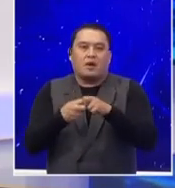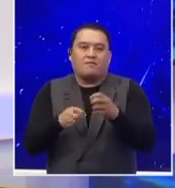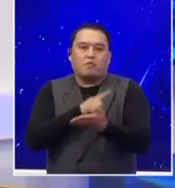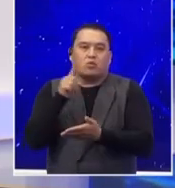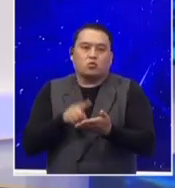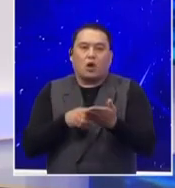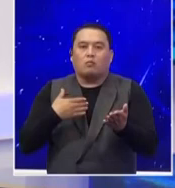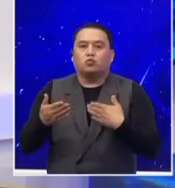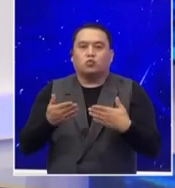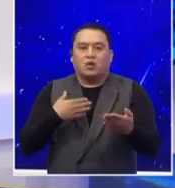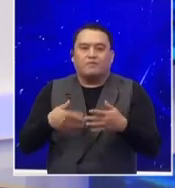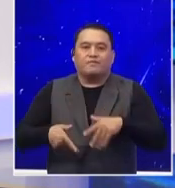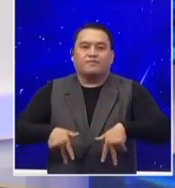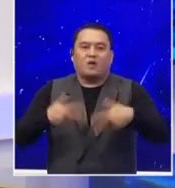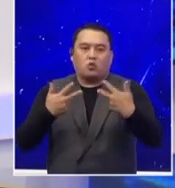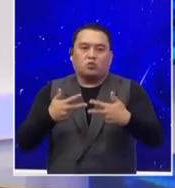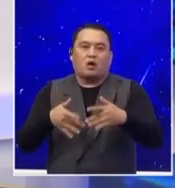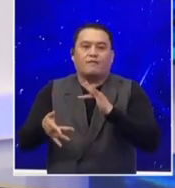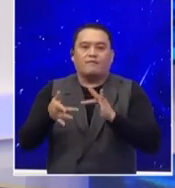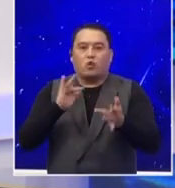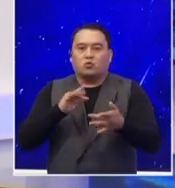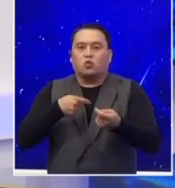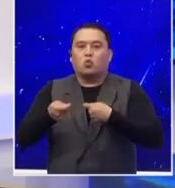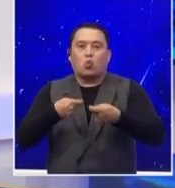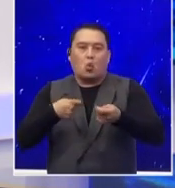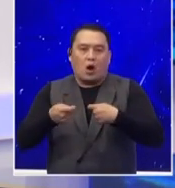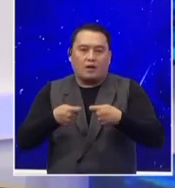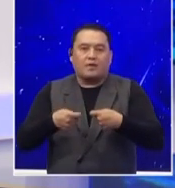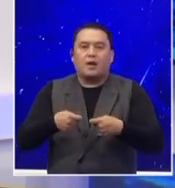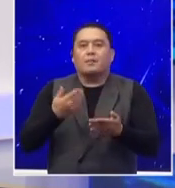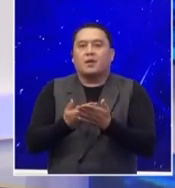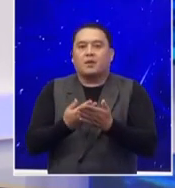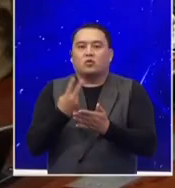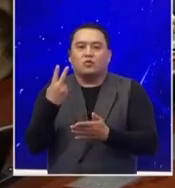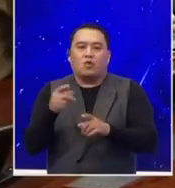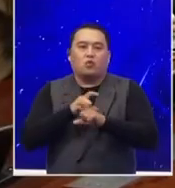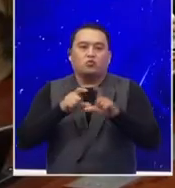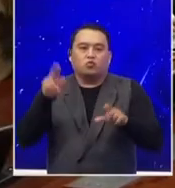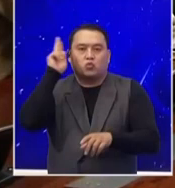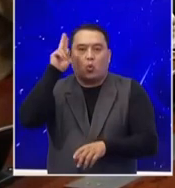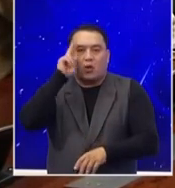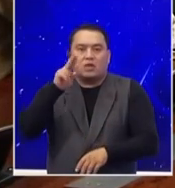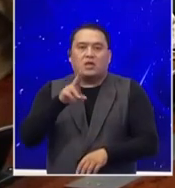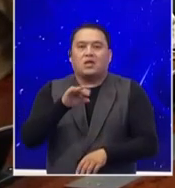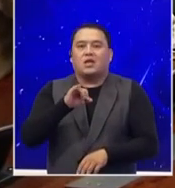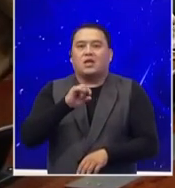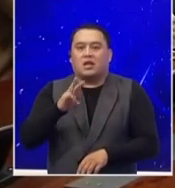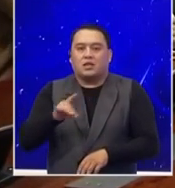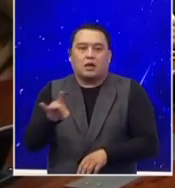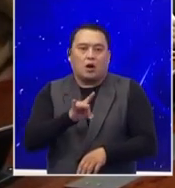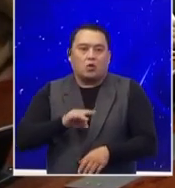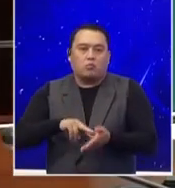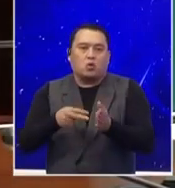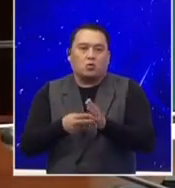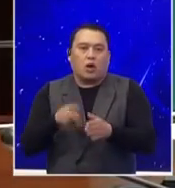Проблемные вопросы обсуждены в ходе видеоконференции с руководителями регионов. К примеру, 2 учебных учреждения Кигенского